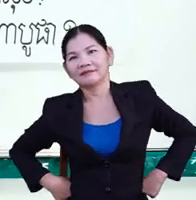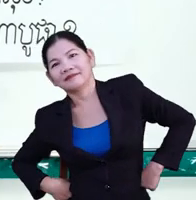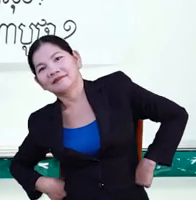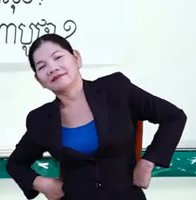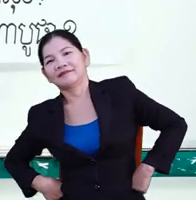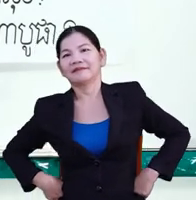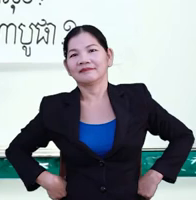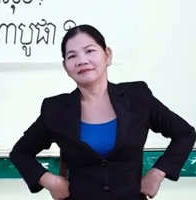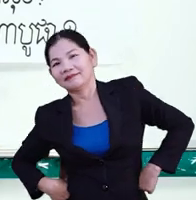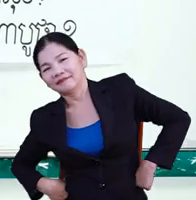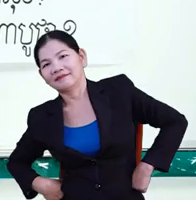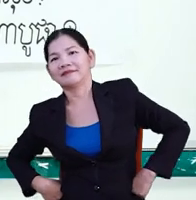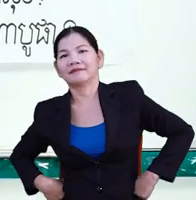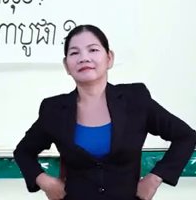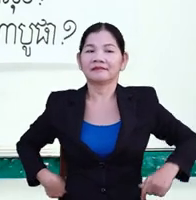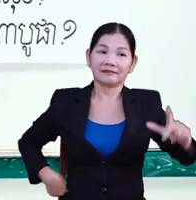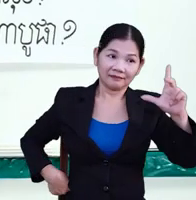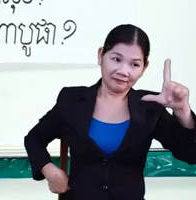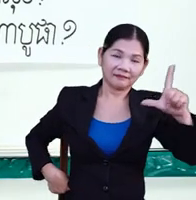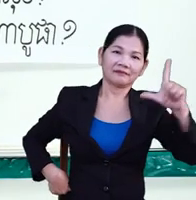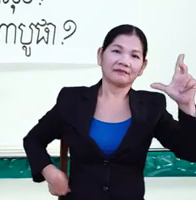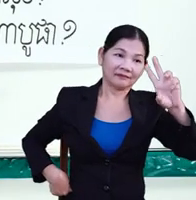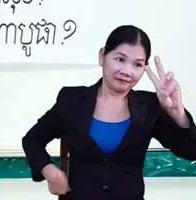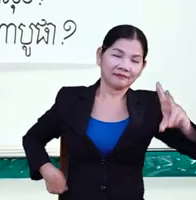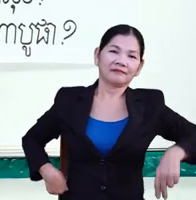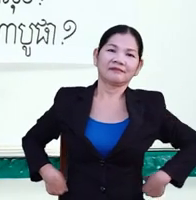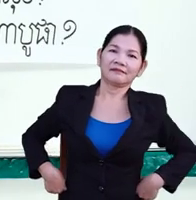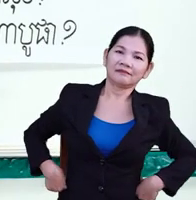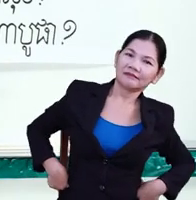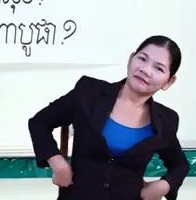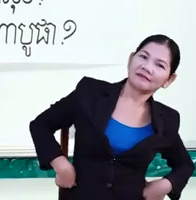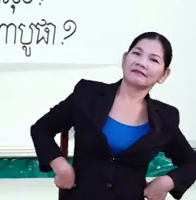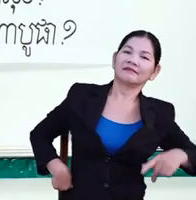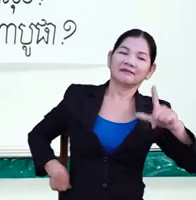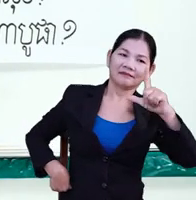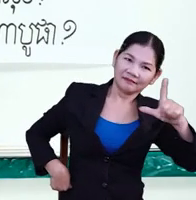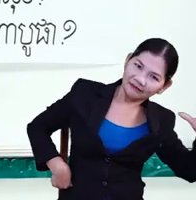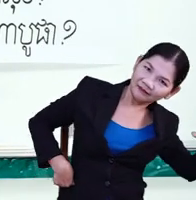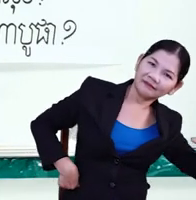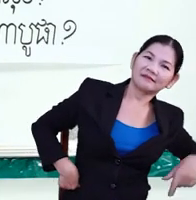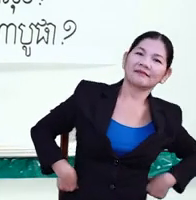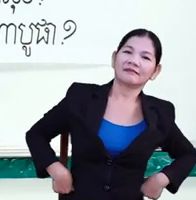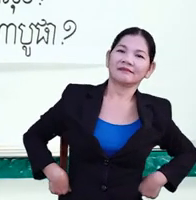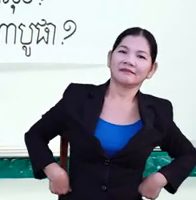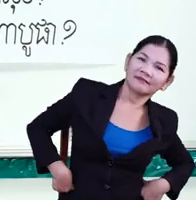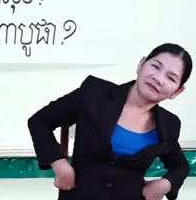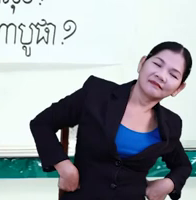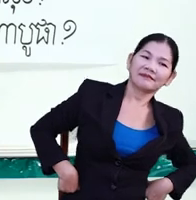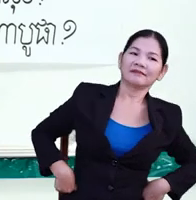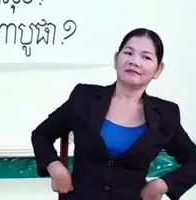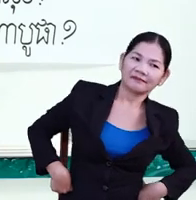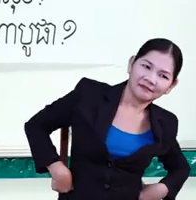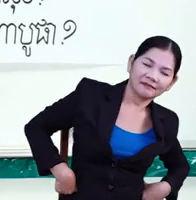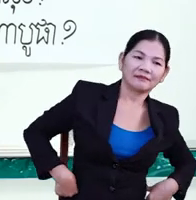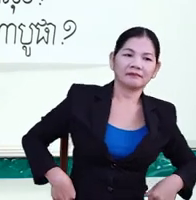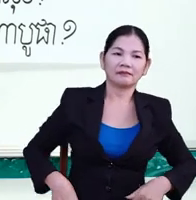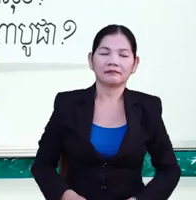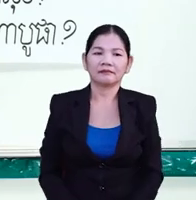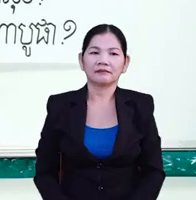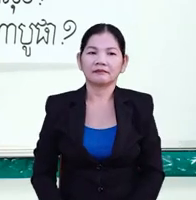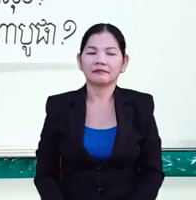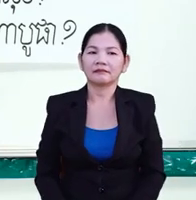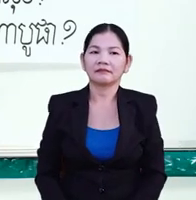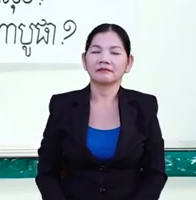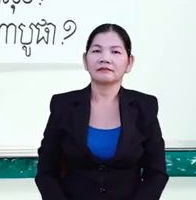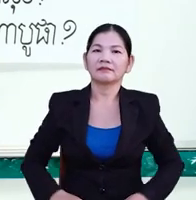ស្ដាំចាហោះកាច់ទៅឆ្វេងចំនួន3ដងស្រែកថាឆ្វេងឆ្វេងចាឆ្វេងឆ្វេង ឆ្វេងចា